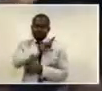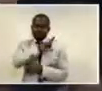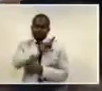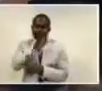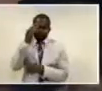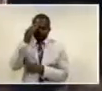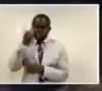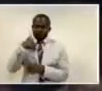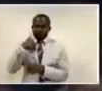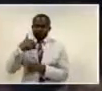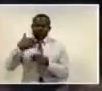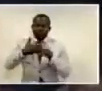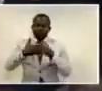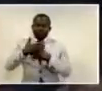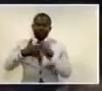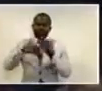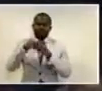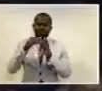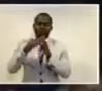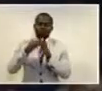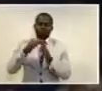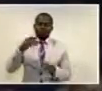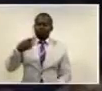hari umujyi wa Goma, hari